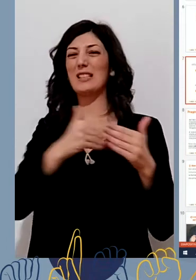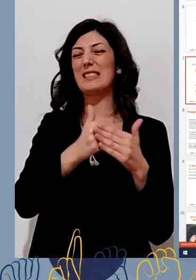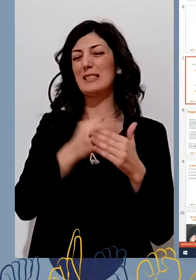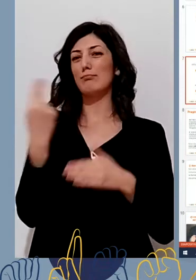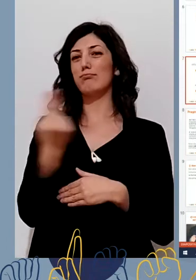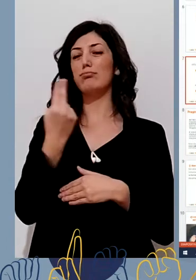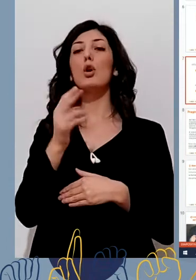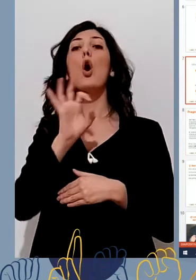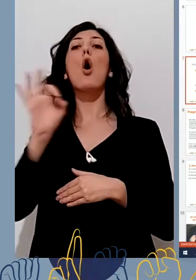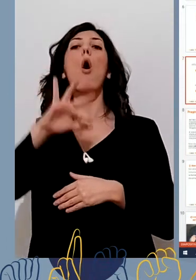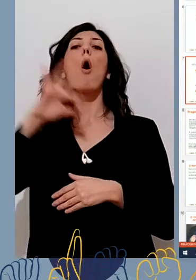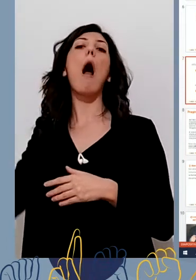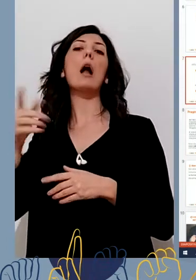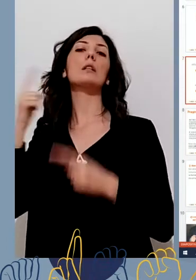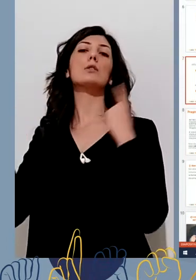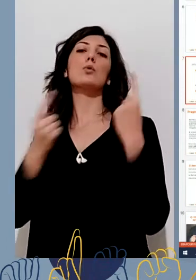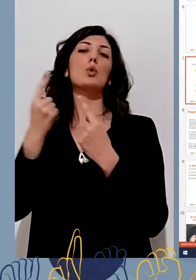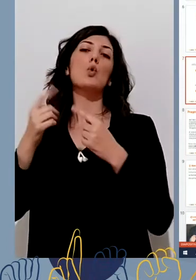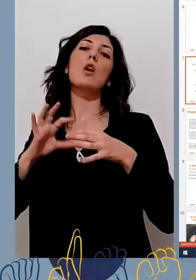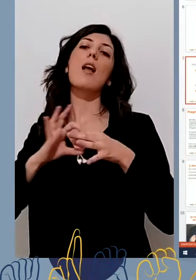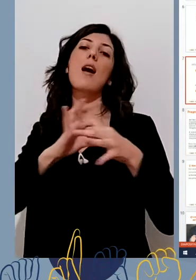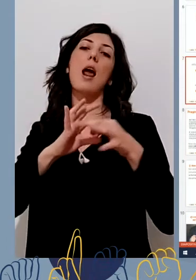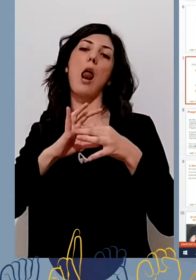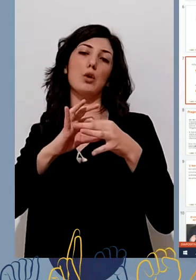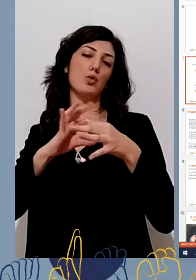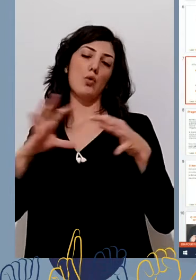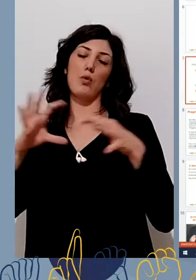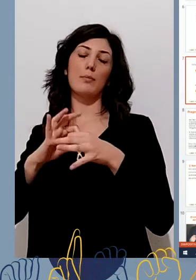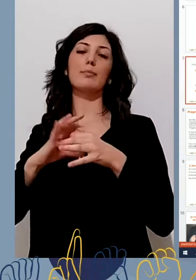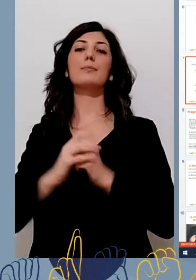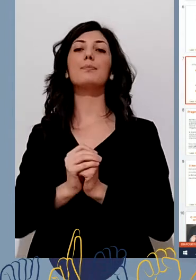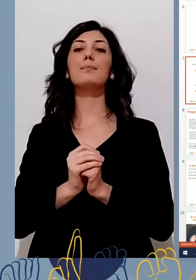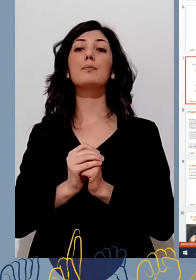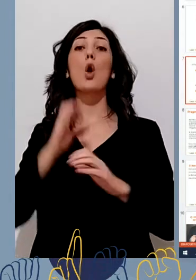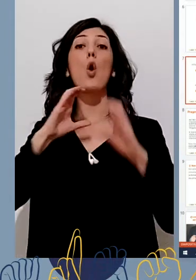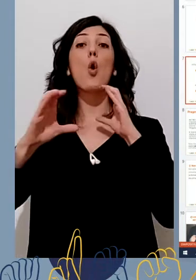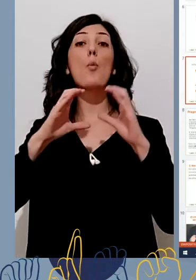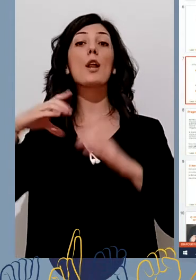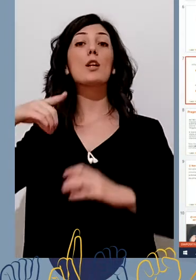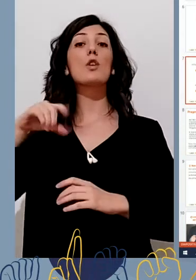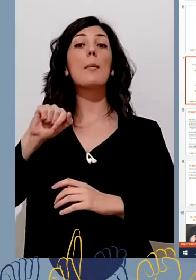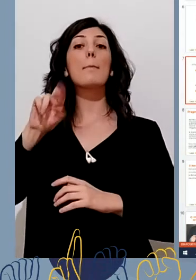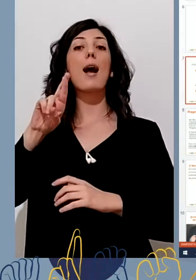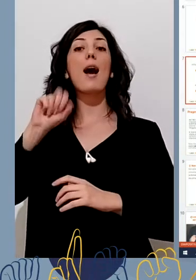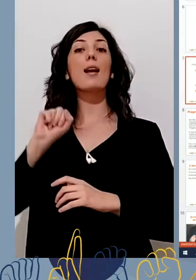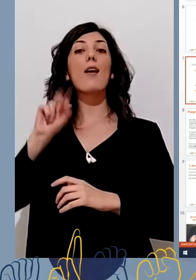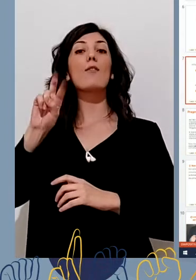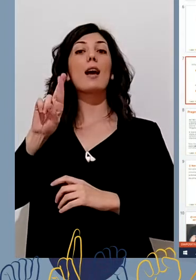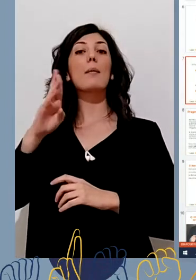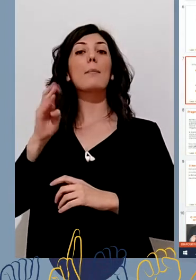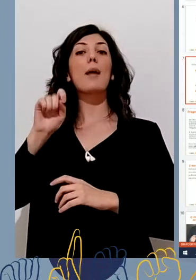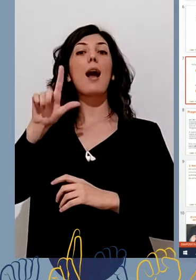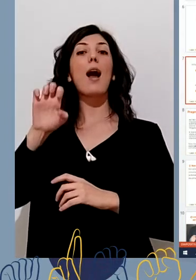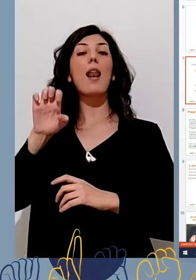la relazione. Per ciò che concerne invece la comunicazione paraverbale riguarda il tono, ovvero